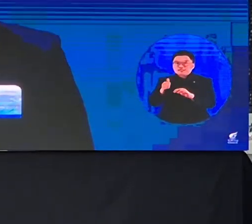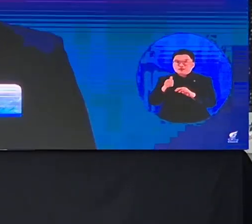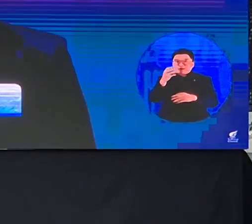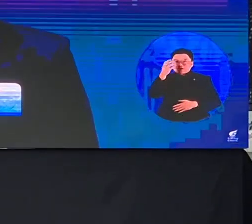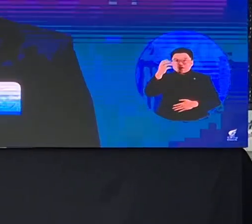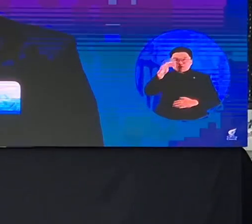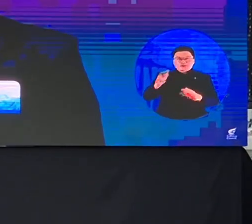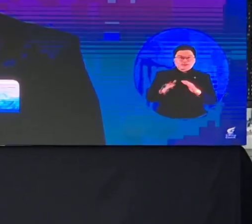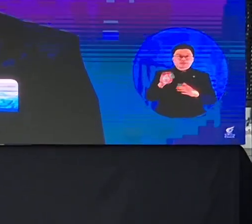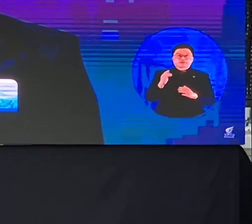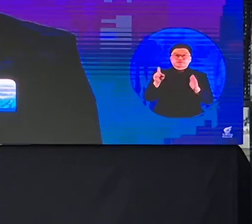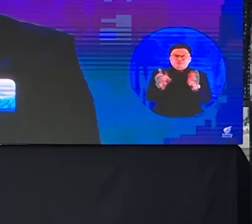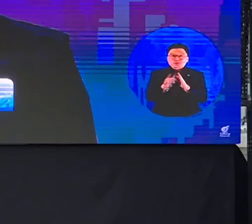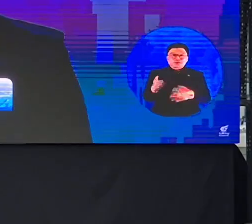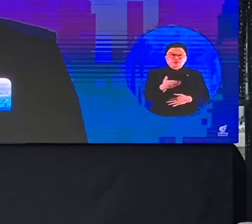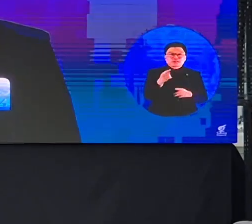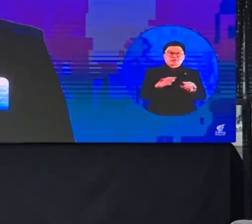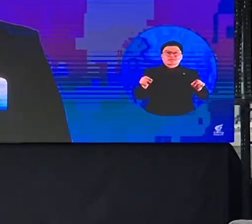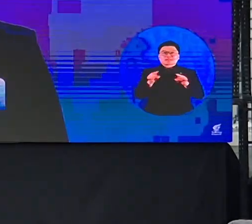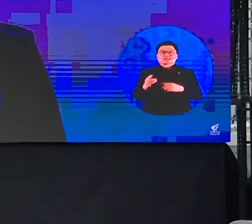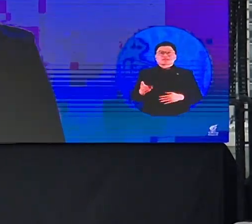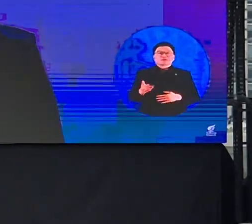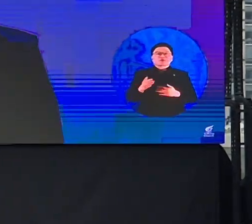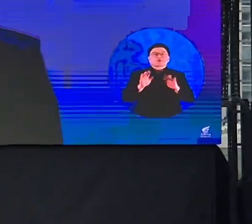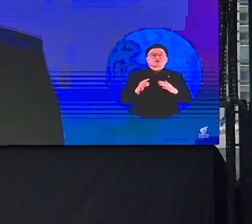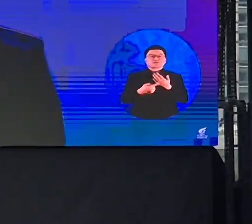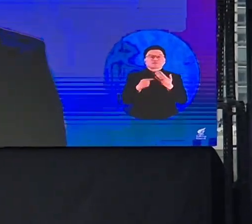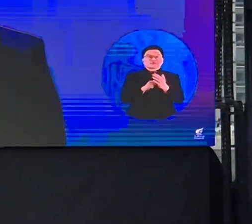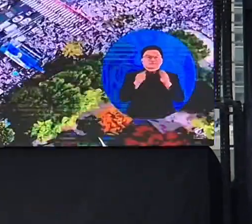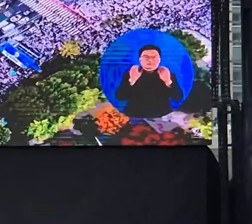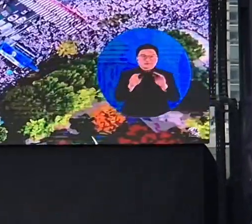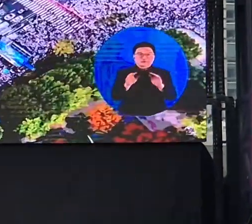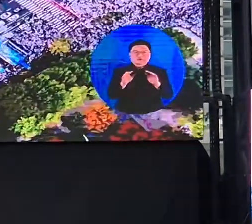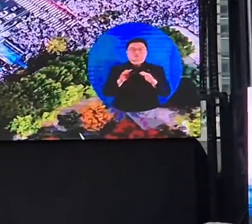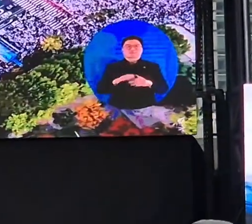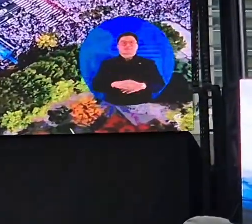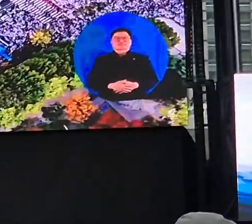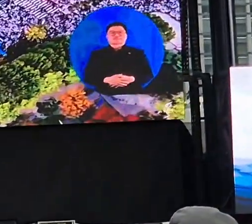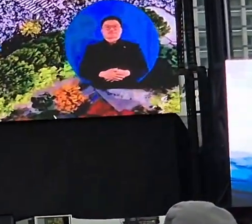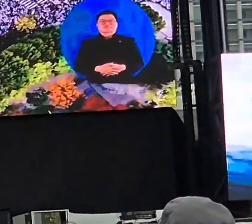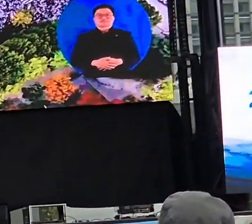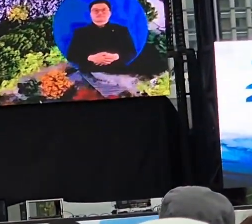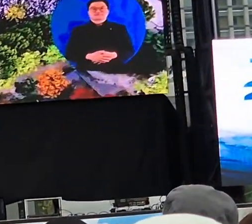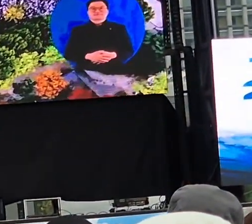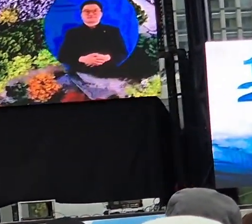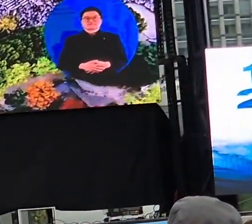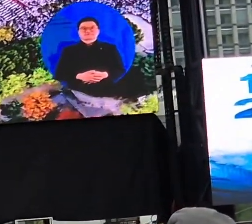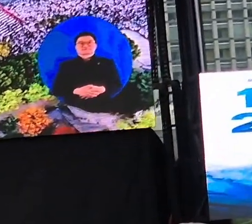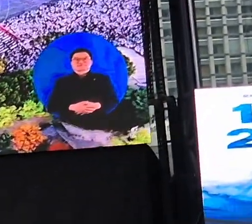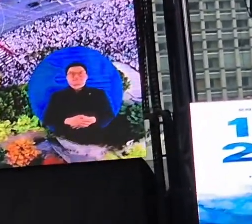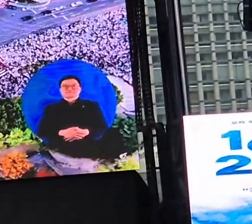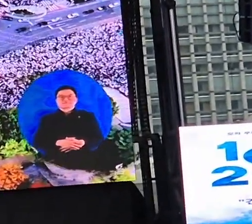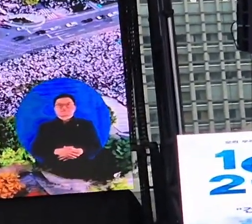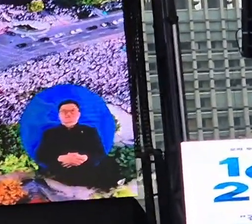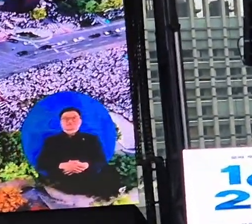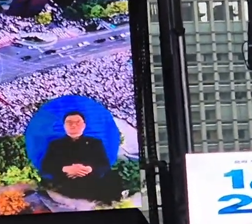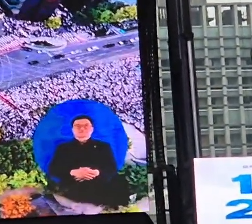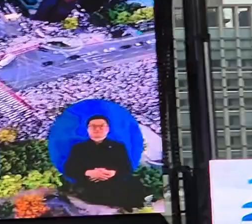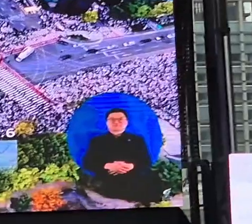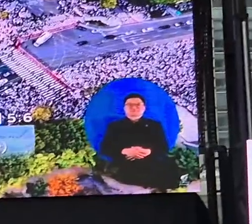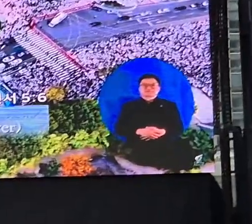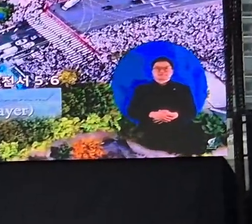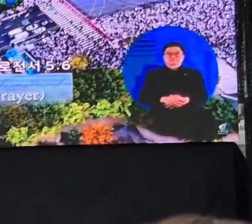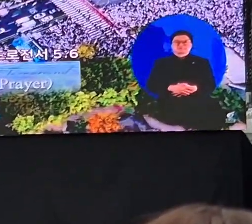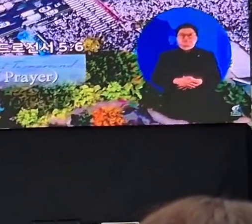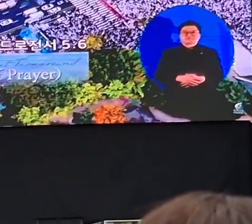믿고 여러분들과 함께 우리의 마음을 모읍니다. With family love for you, we confess that the American